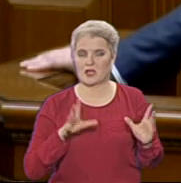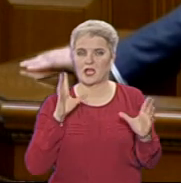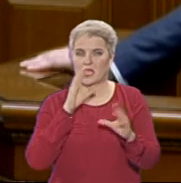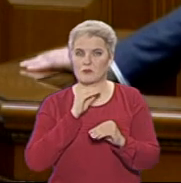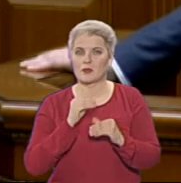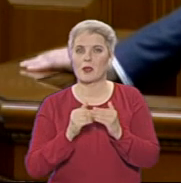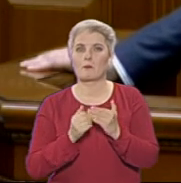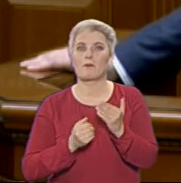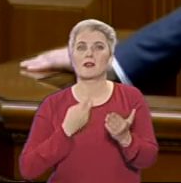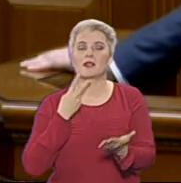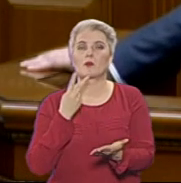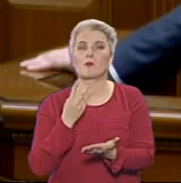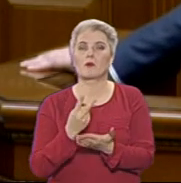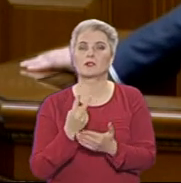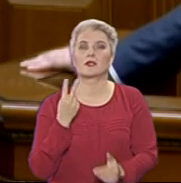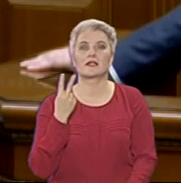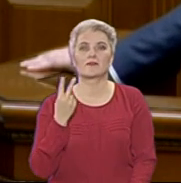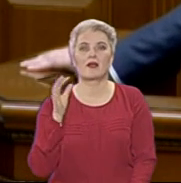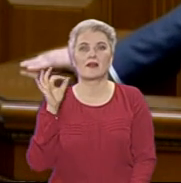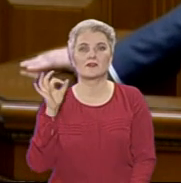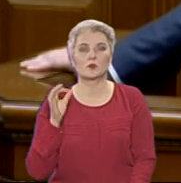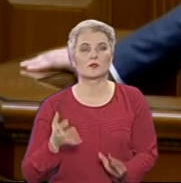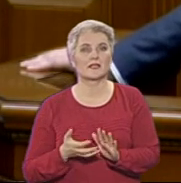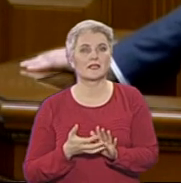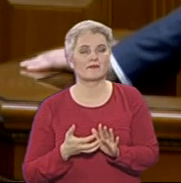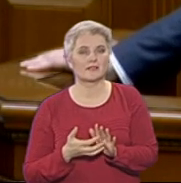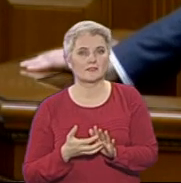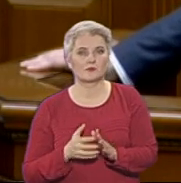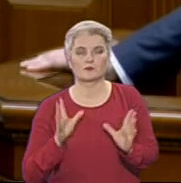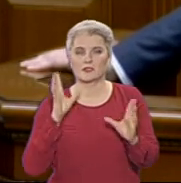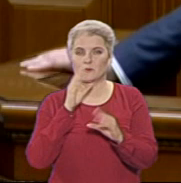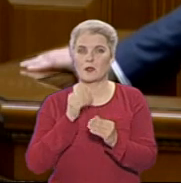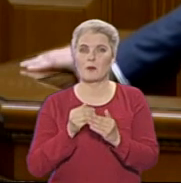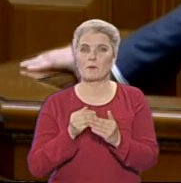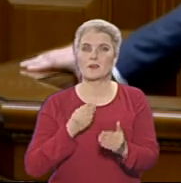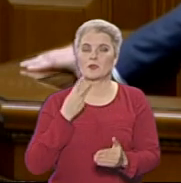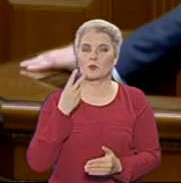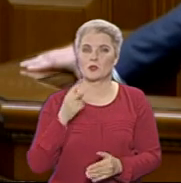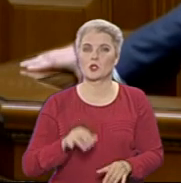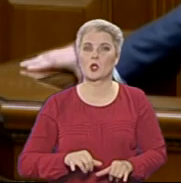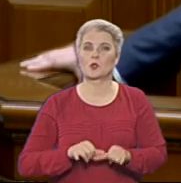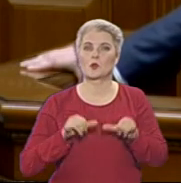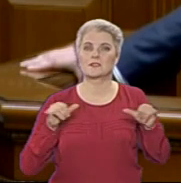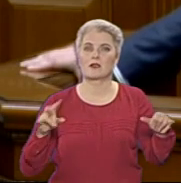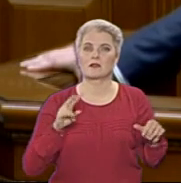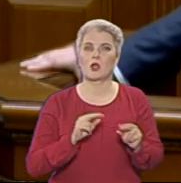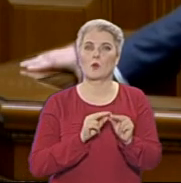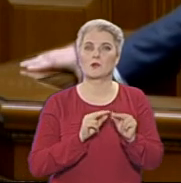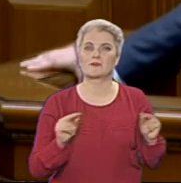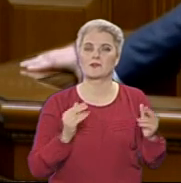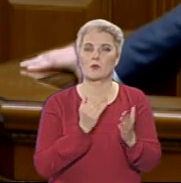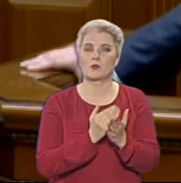передбачити 2% дефіциту, зміг передбачити зростання на освітні програми